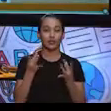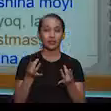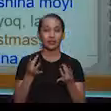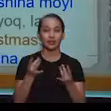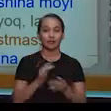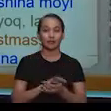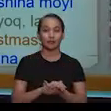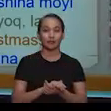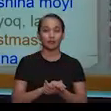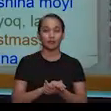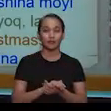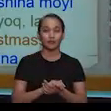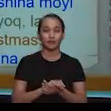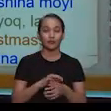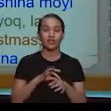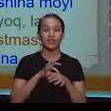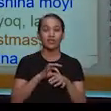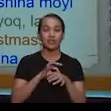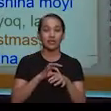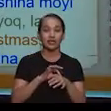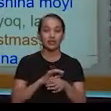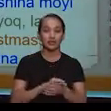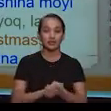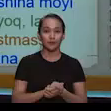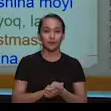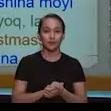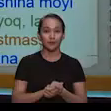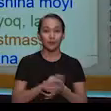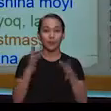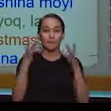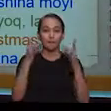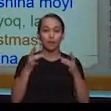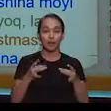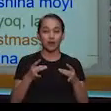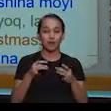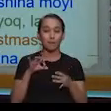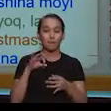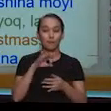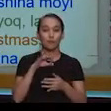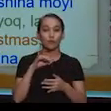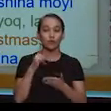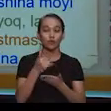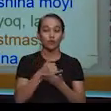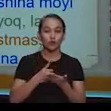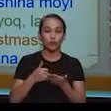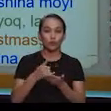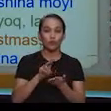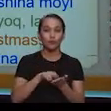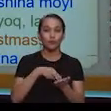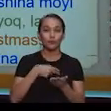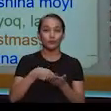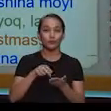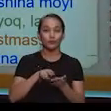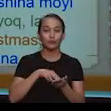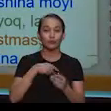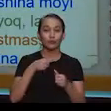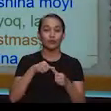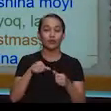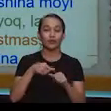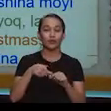yelim, suniy charm, polietilen, mashina moyi, bo'yoq,